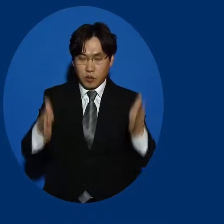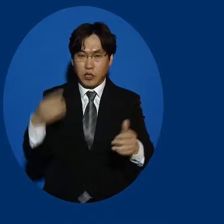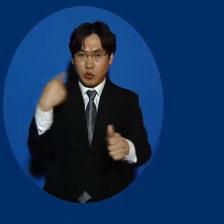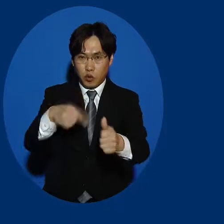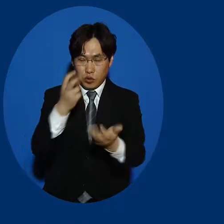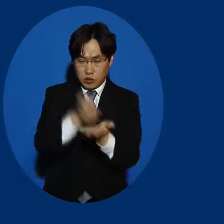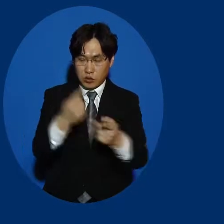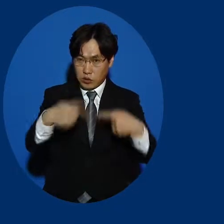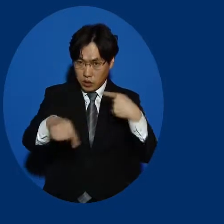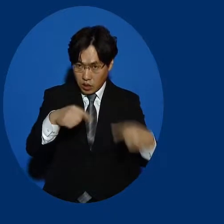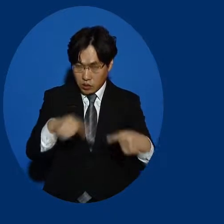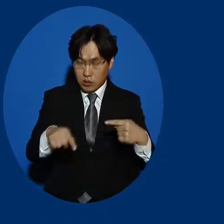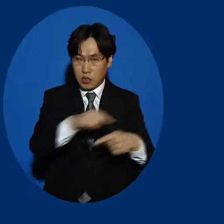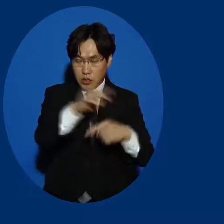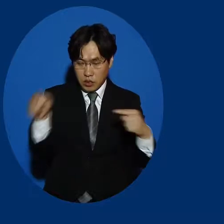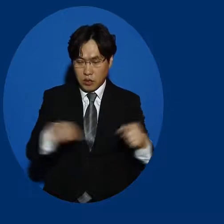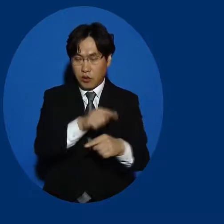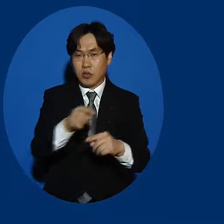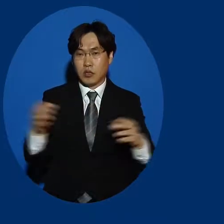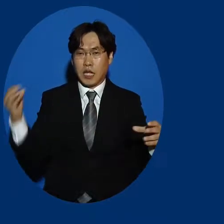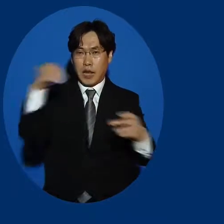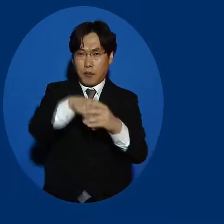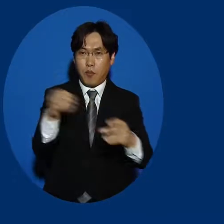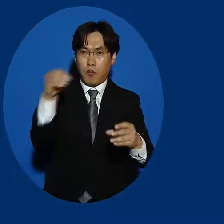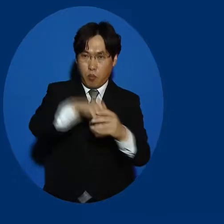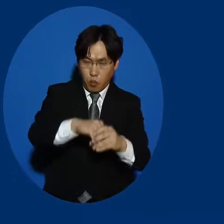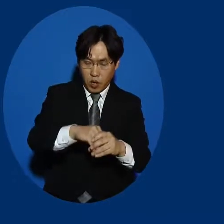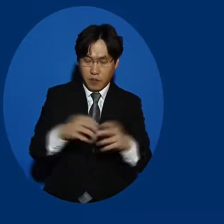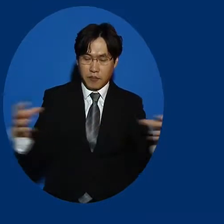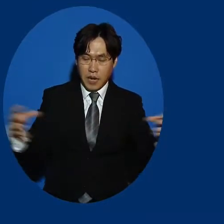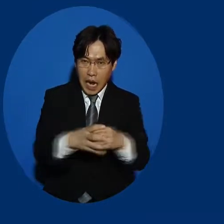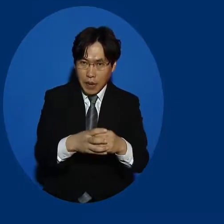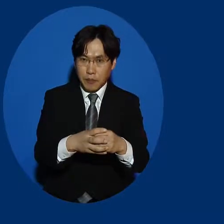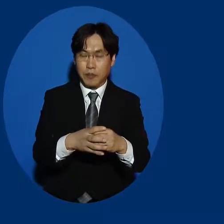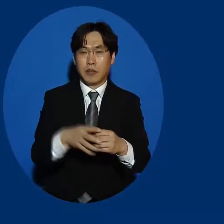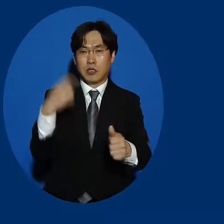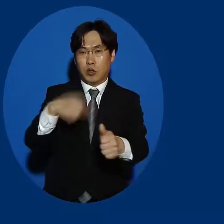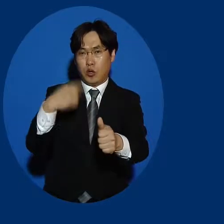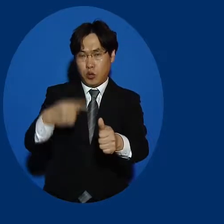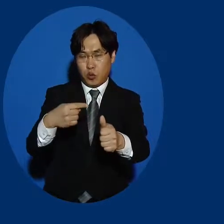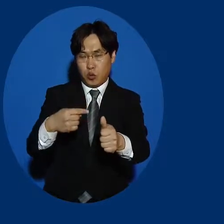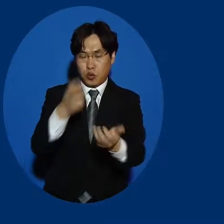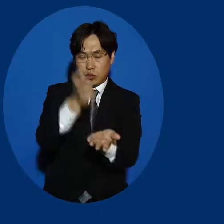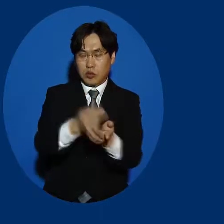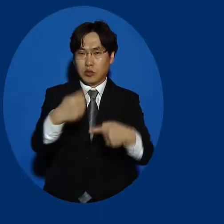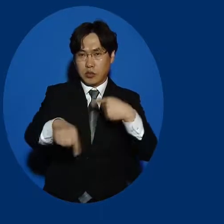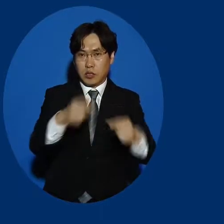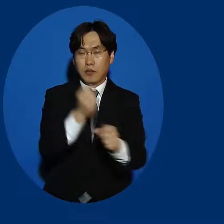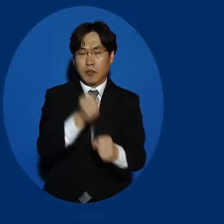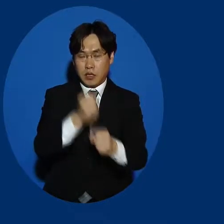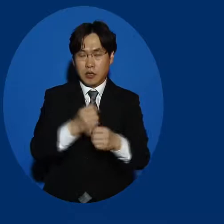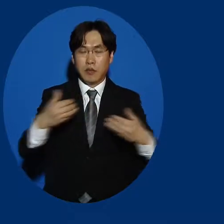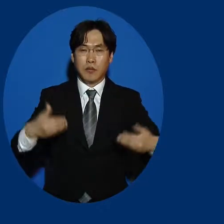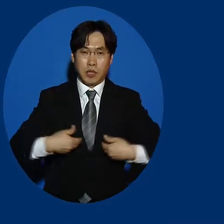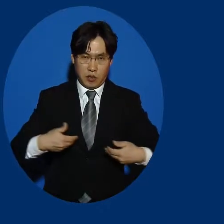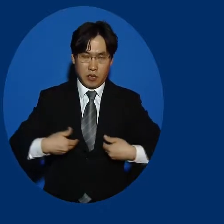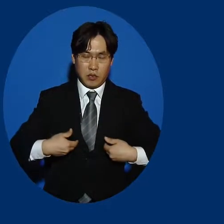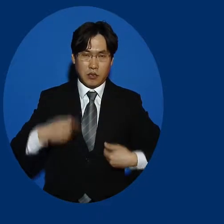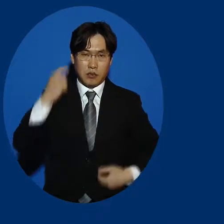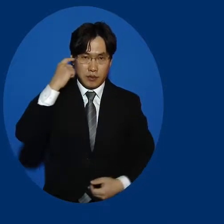정책과 제도는 이러한 모든 분야들을 아우르는 그러한 장치들을 마련해야 할